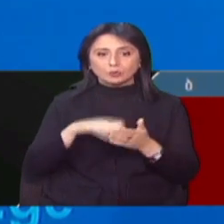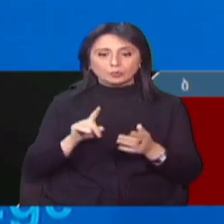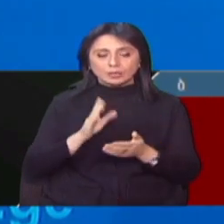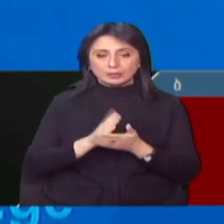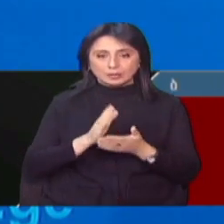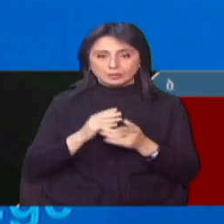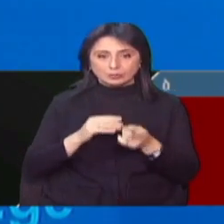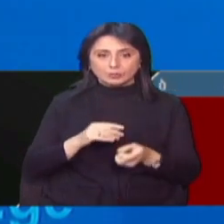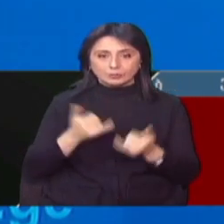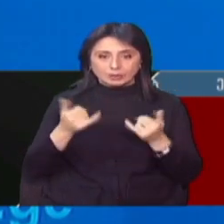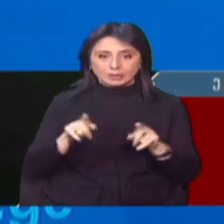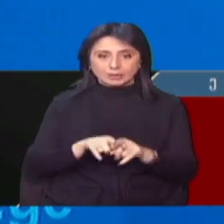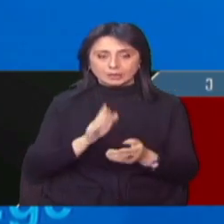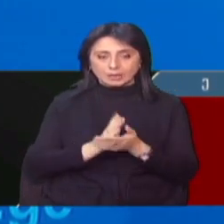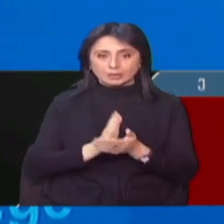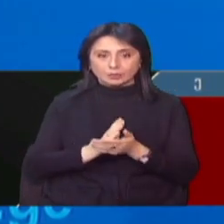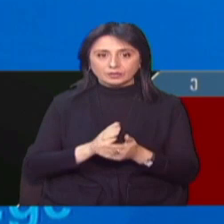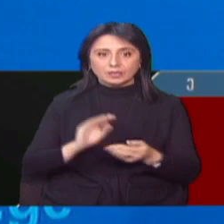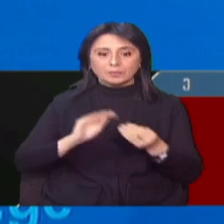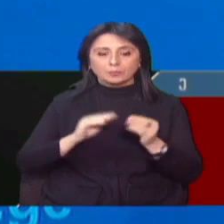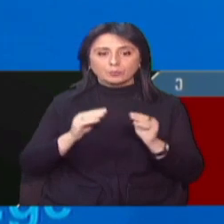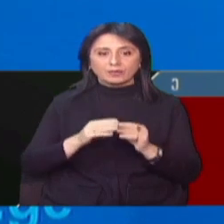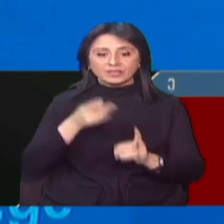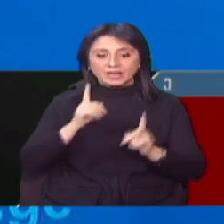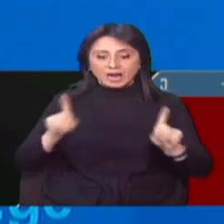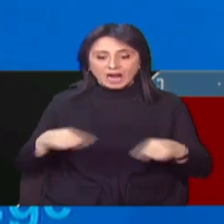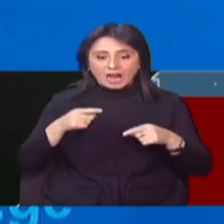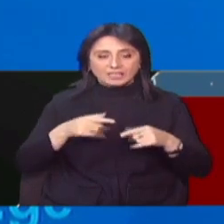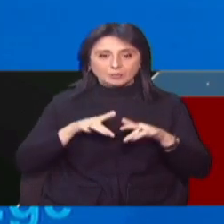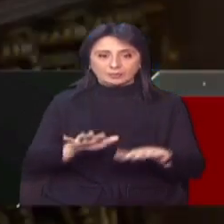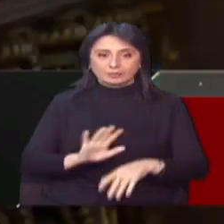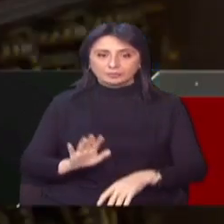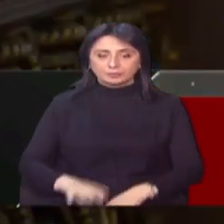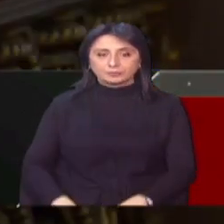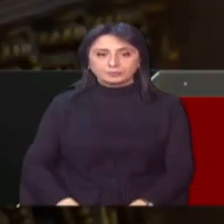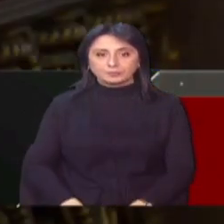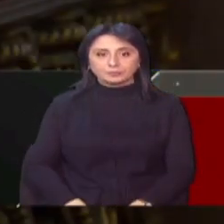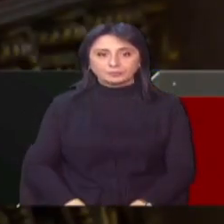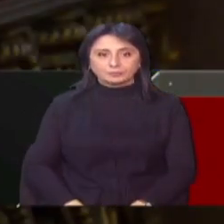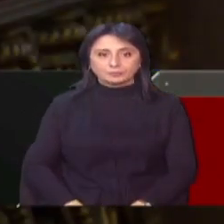a țar se bobs, da, dresa țar se bobs, că am o țoie, realizabil.